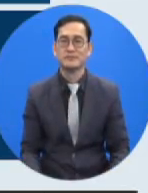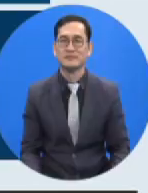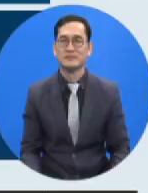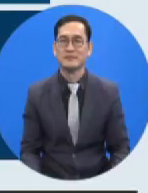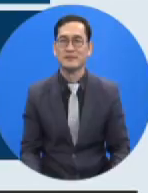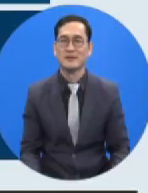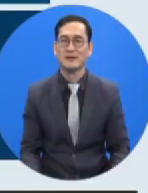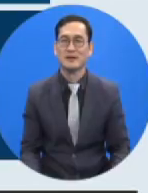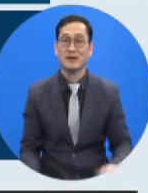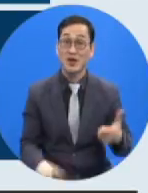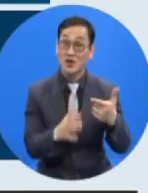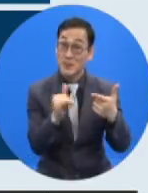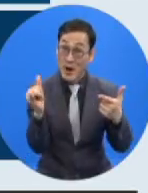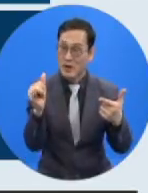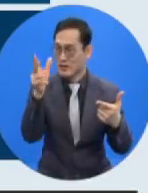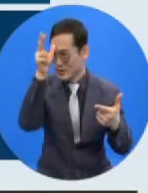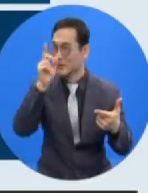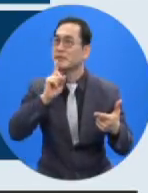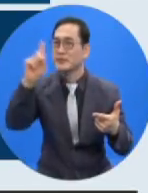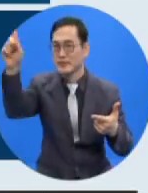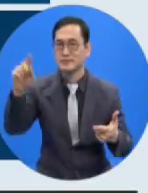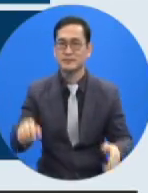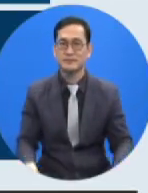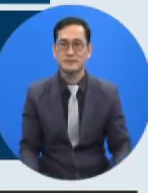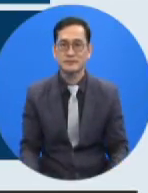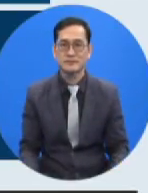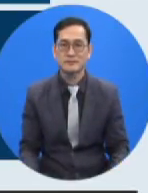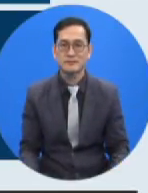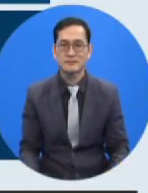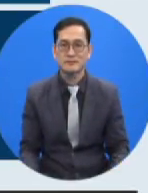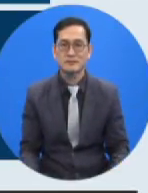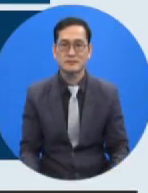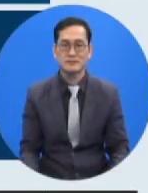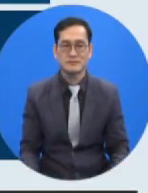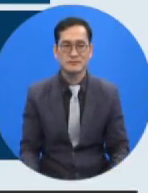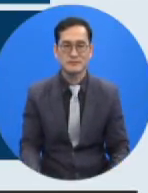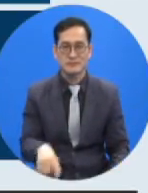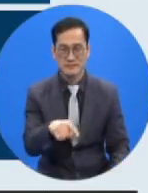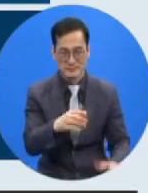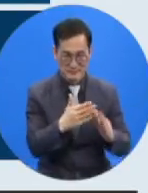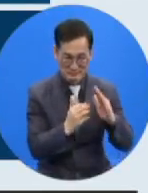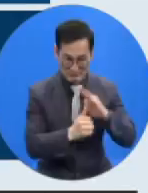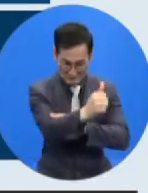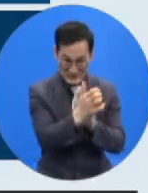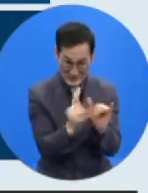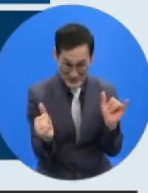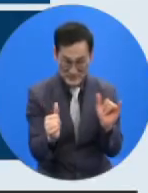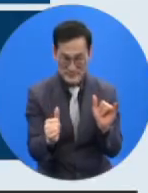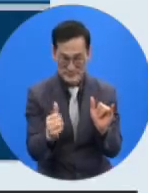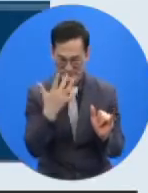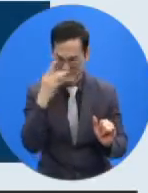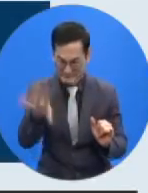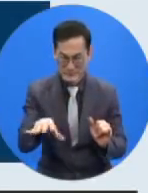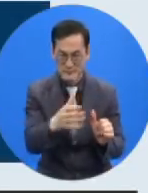대검에서는 음성 나와도 이거 구속 수사하겠다, 막 강하게 처벌하겠다라고 지침을 밝혔습니다.